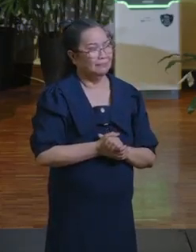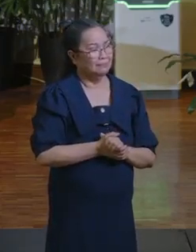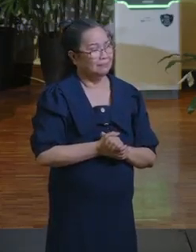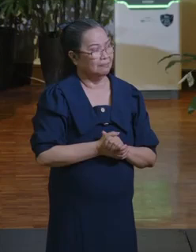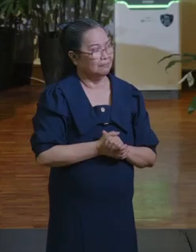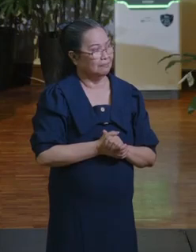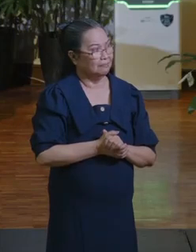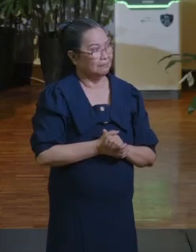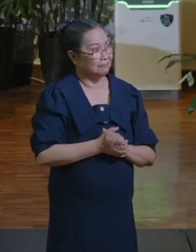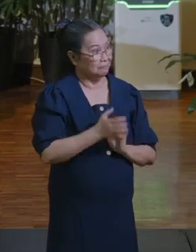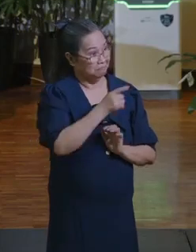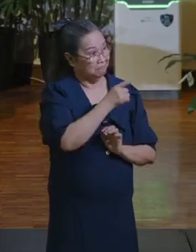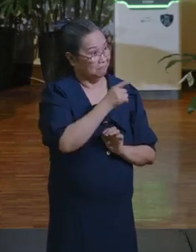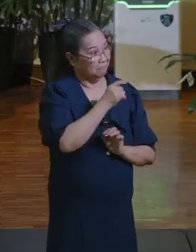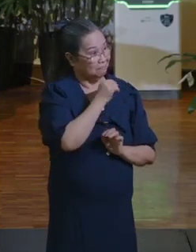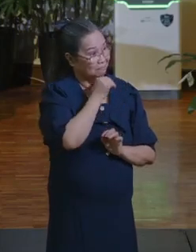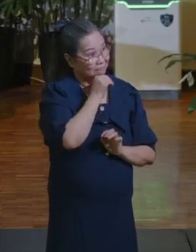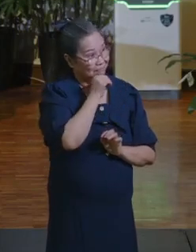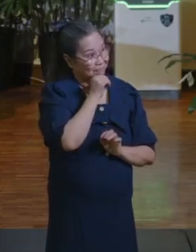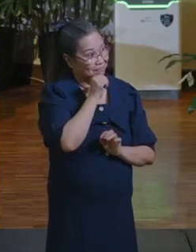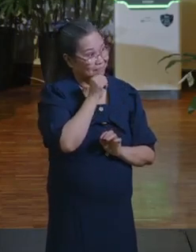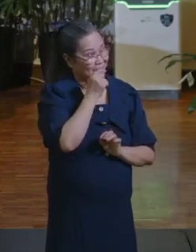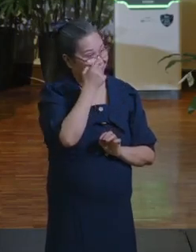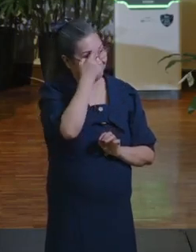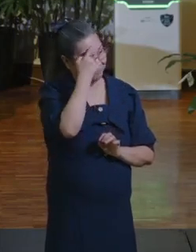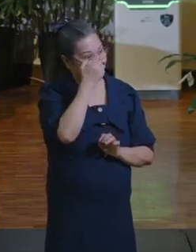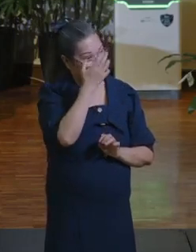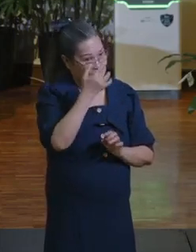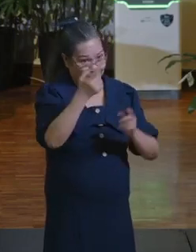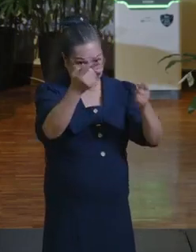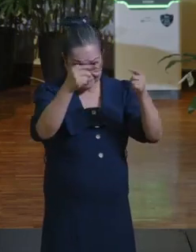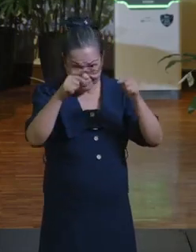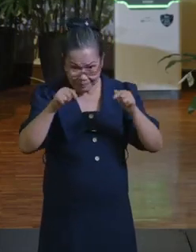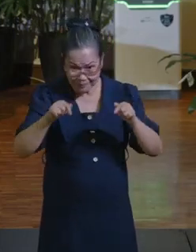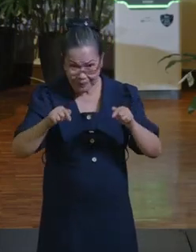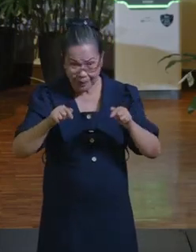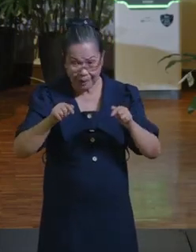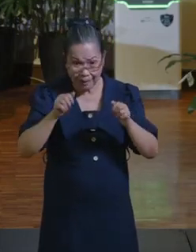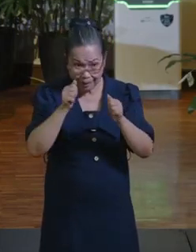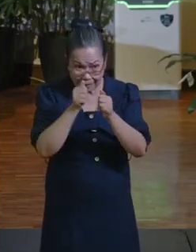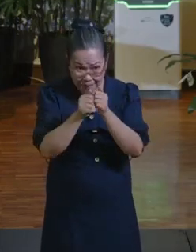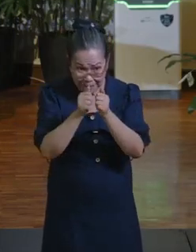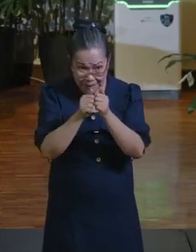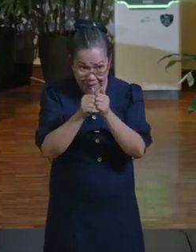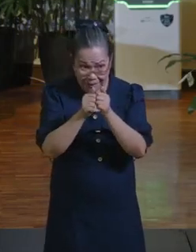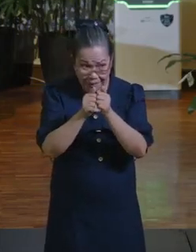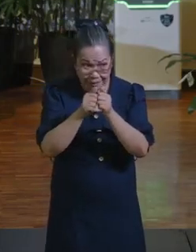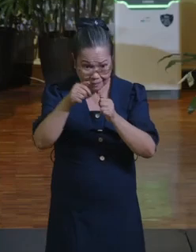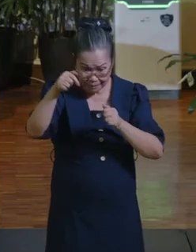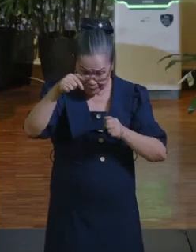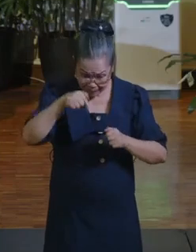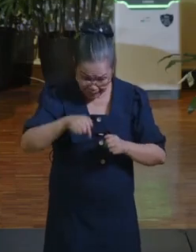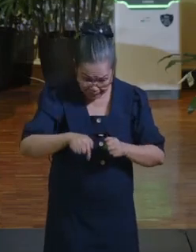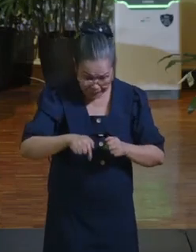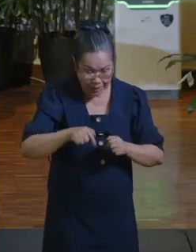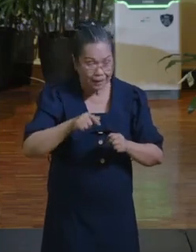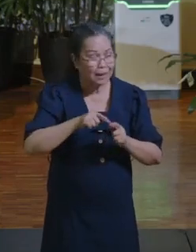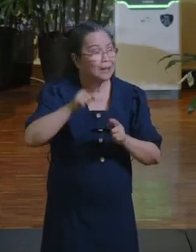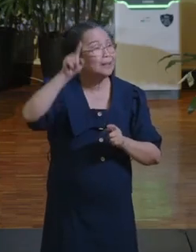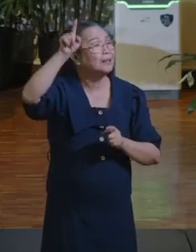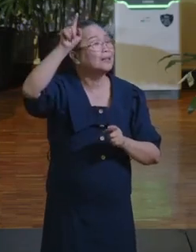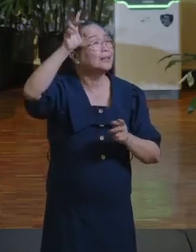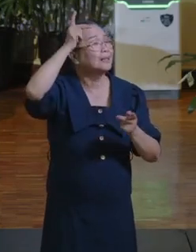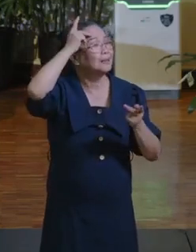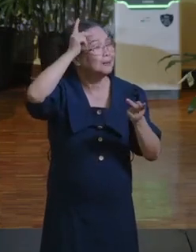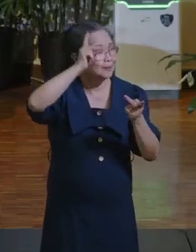Di ba kayo nagtataka at kayo'y dinala dito sa hapong ito, sa oras na ito,